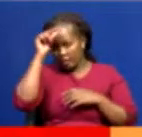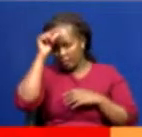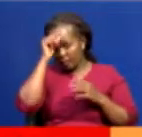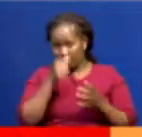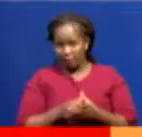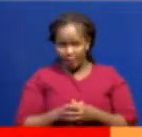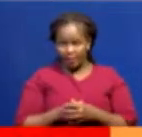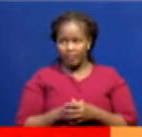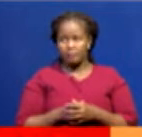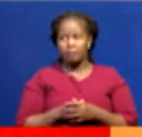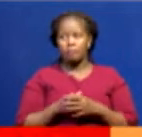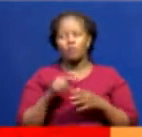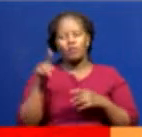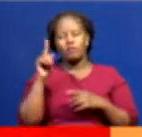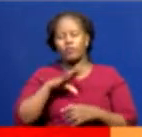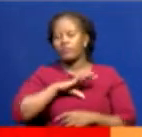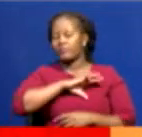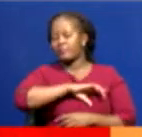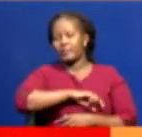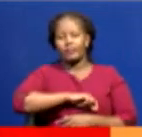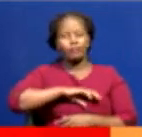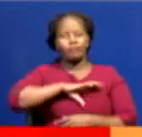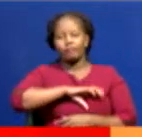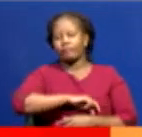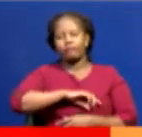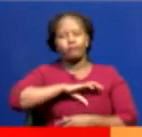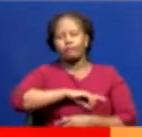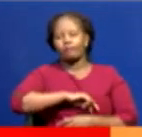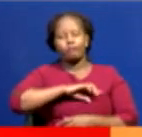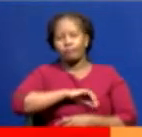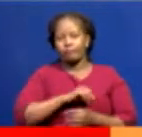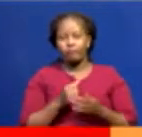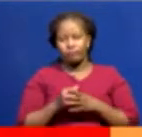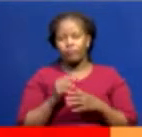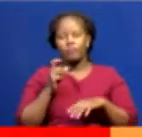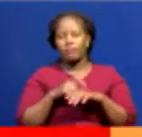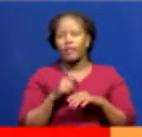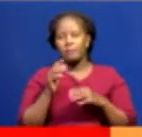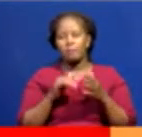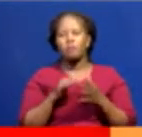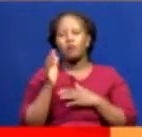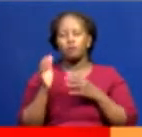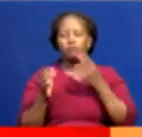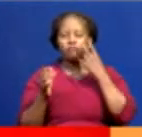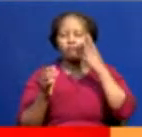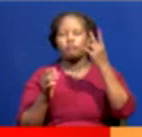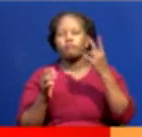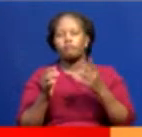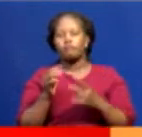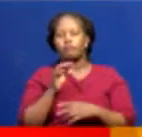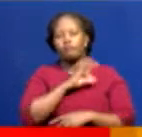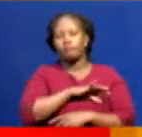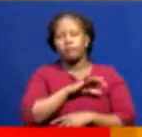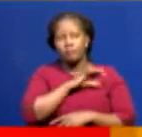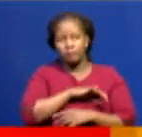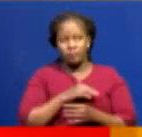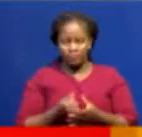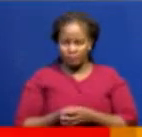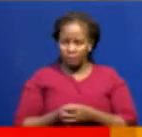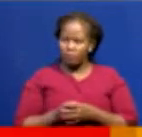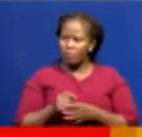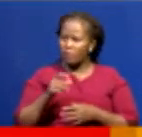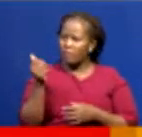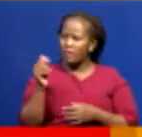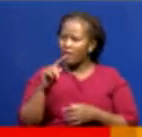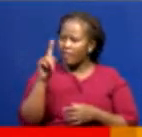imepanga. Kwa hivyo awe patient muda kidogo ataona mazao ya serikali hii. Naam. Kuna swali lingine